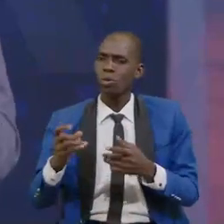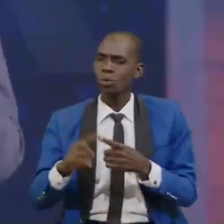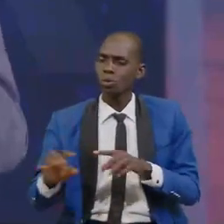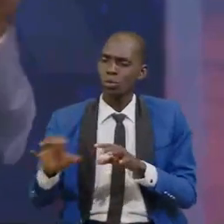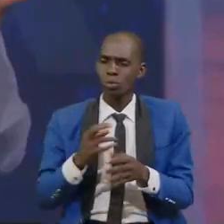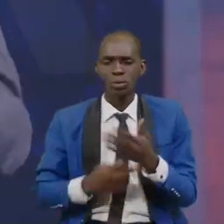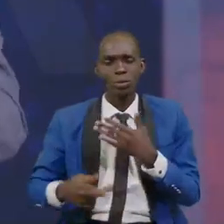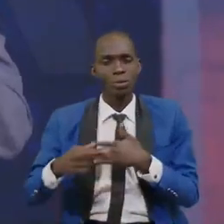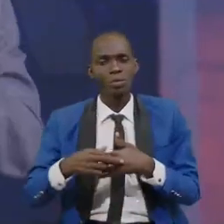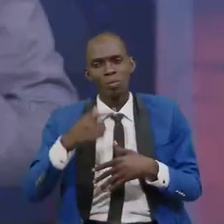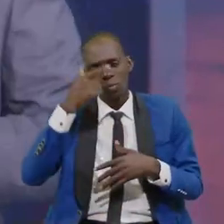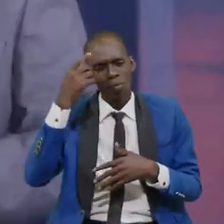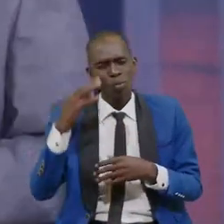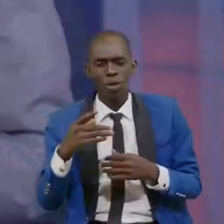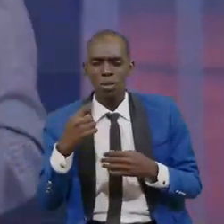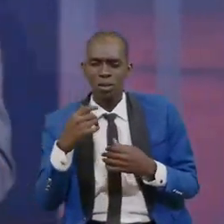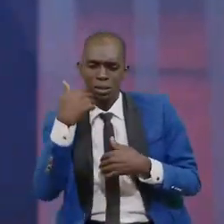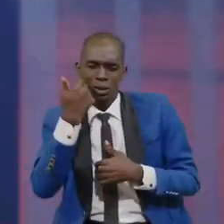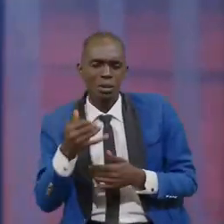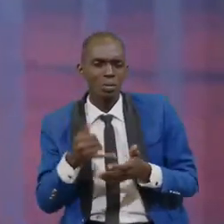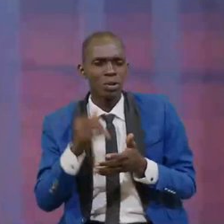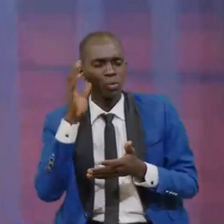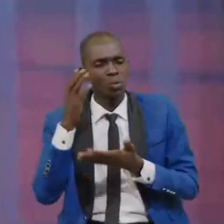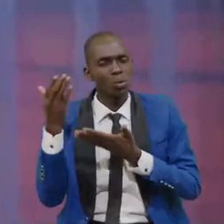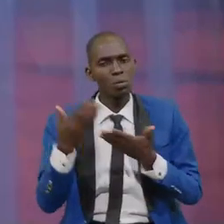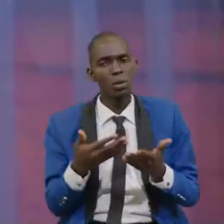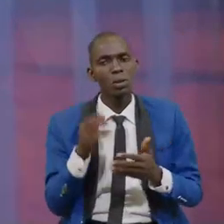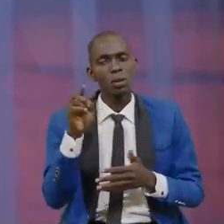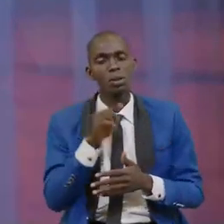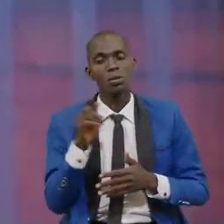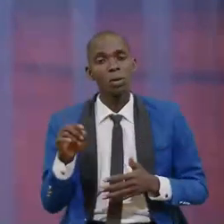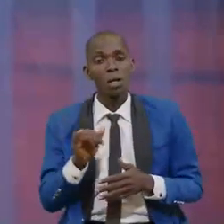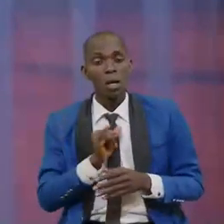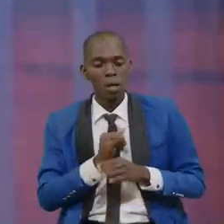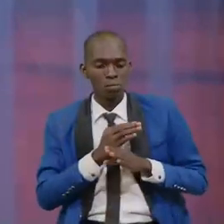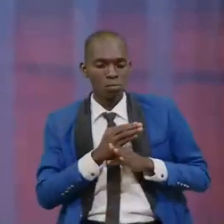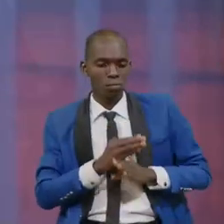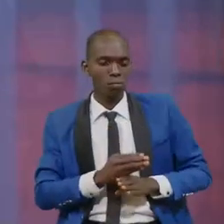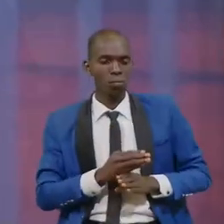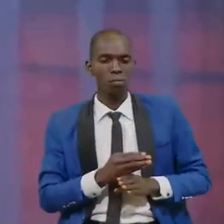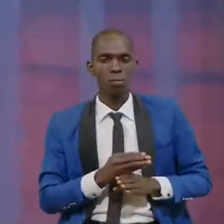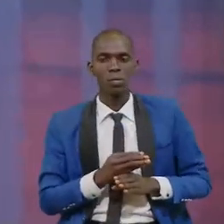faire la restitution à tout moment, à cause de la honte que cela va causer. Par conséquent, je me suis restreint.